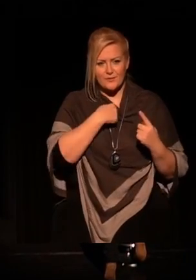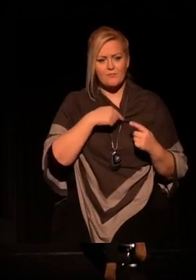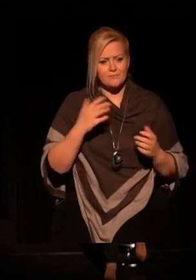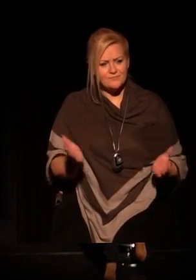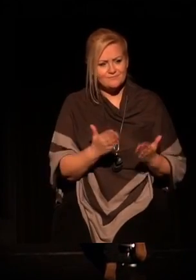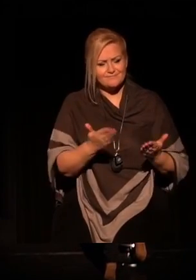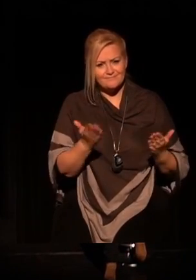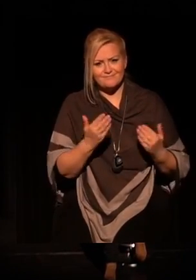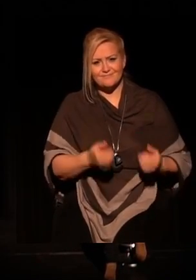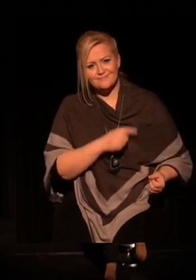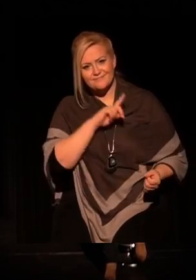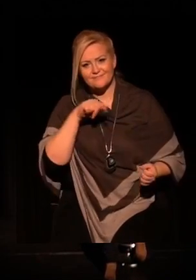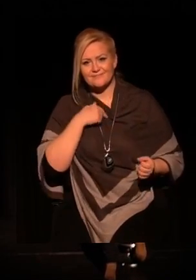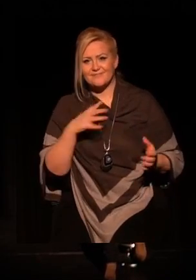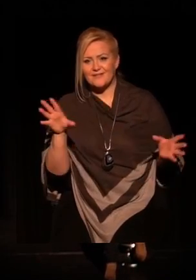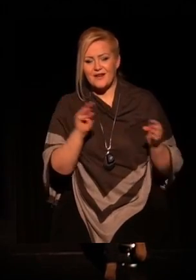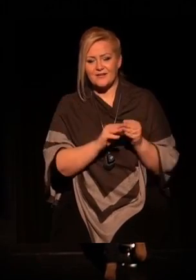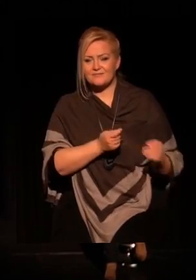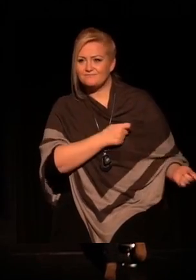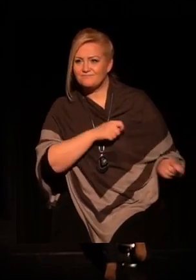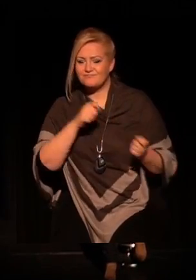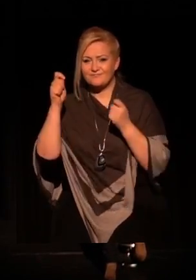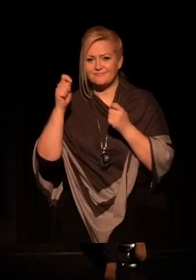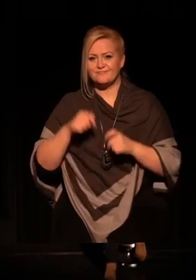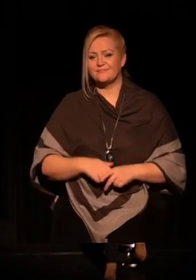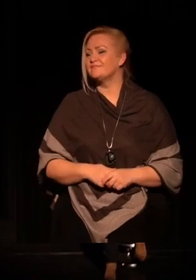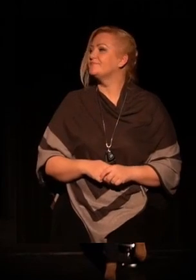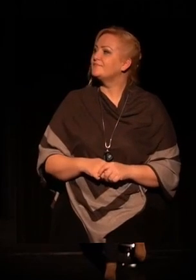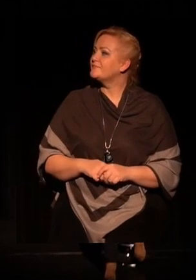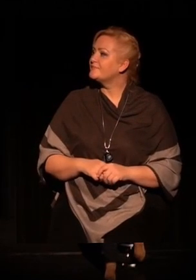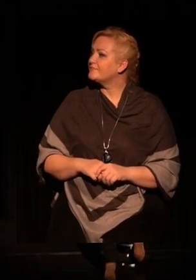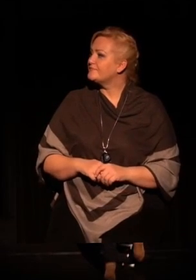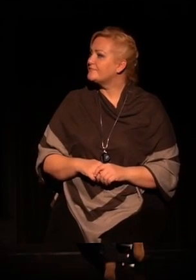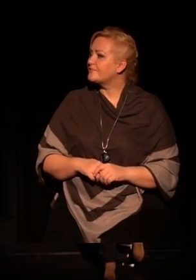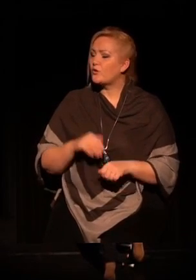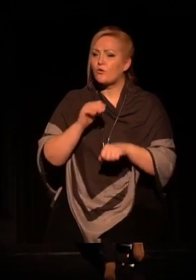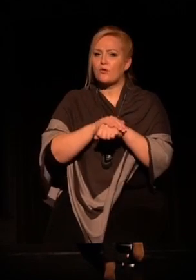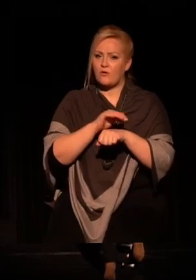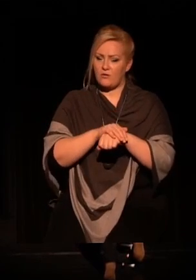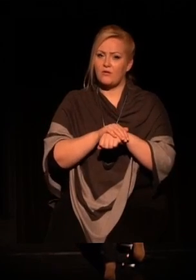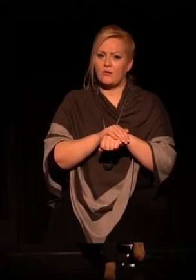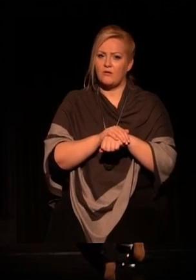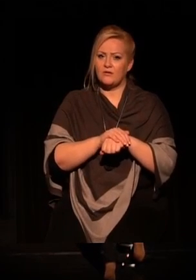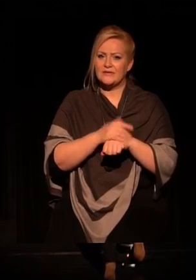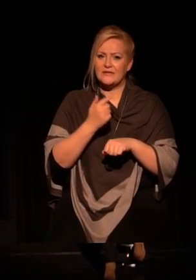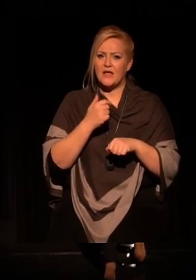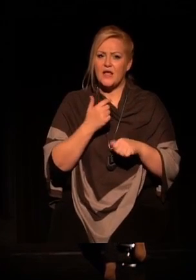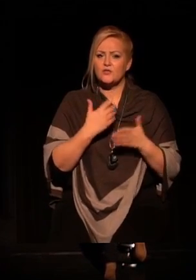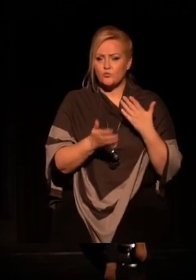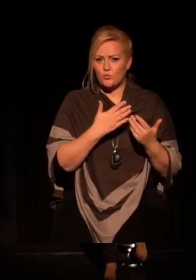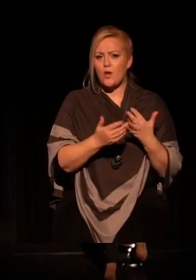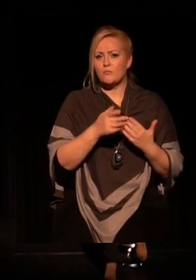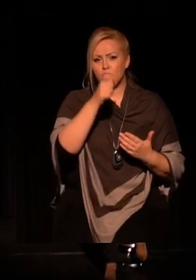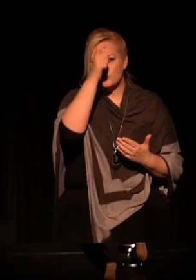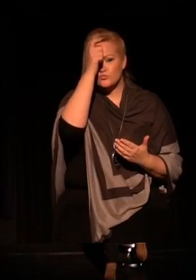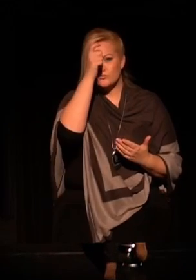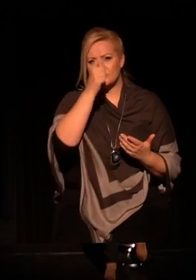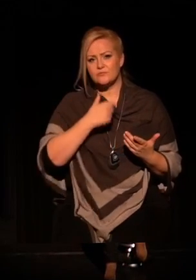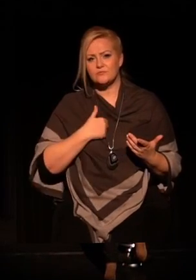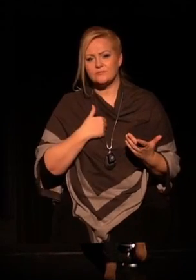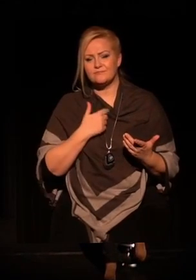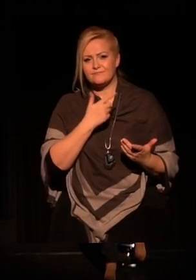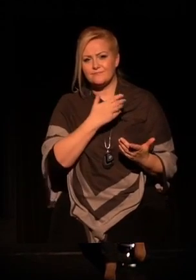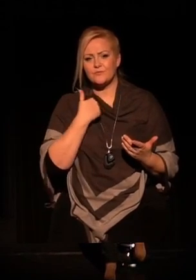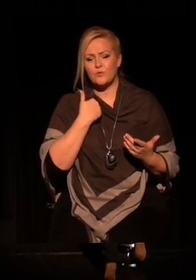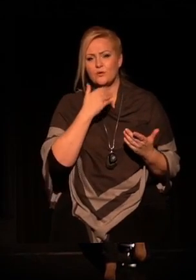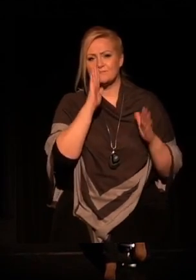radę. Jeden z kolegów, który słabiej się czuł, on w ogóle nie atakował z nami. Byliśmy łącznie w piątkę,